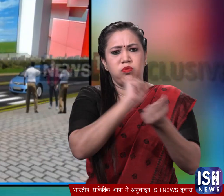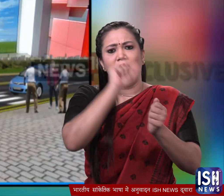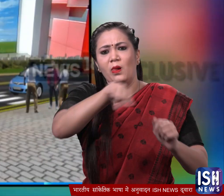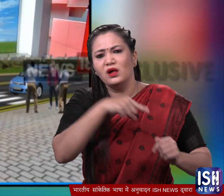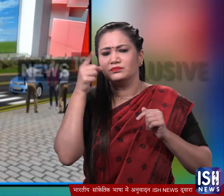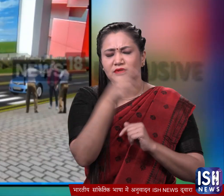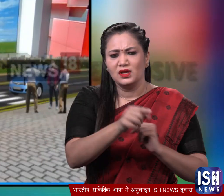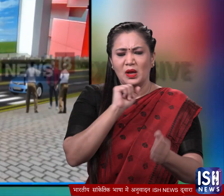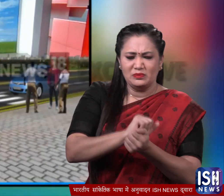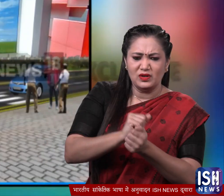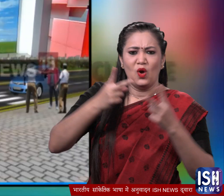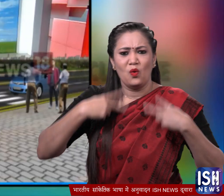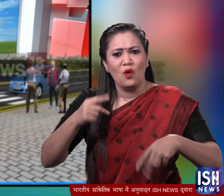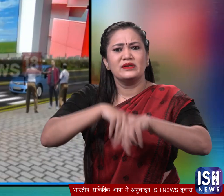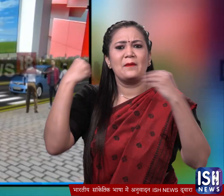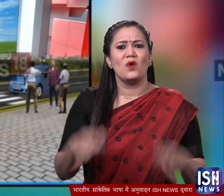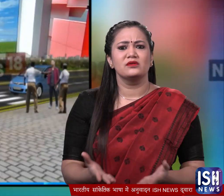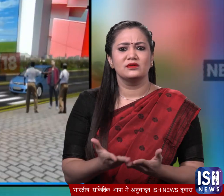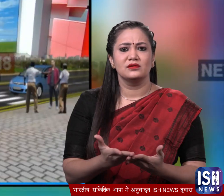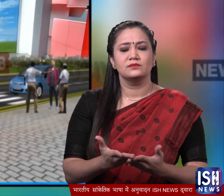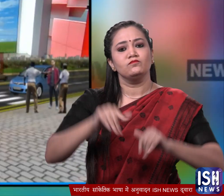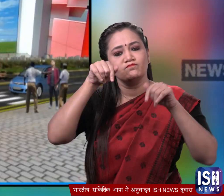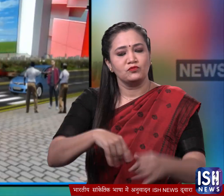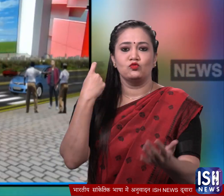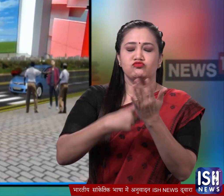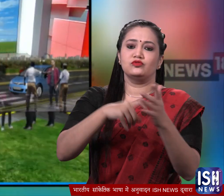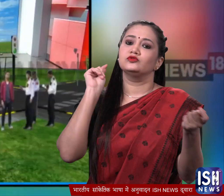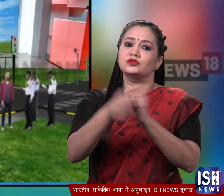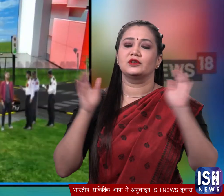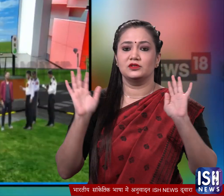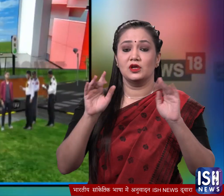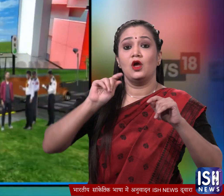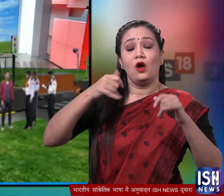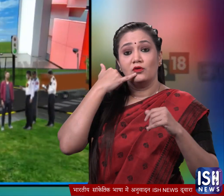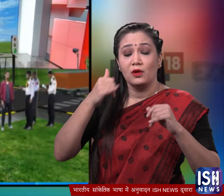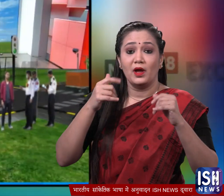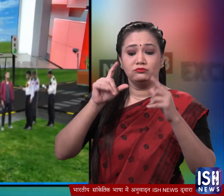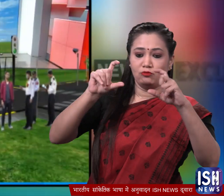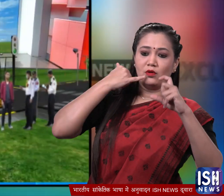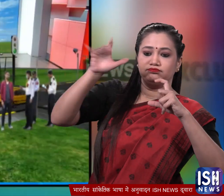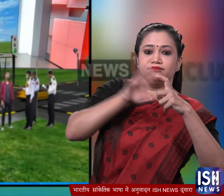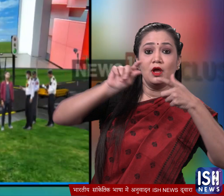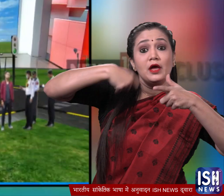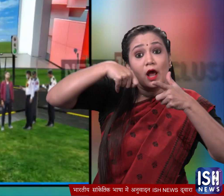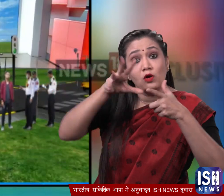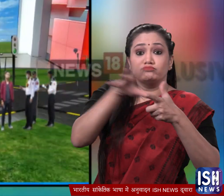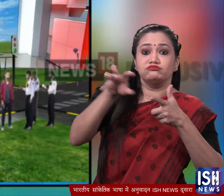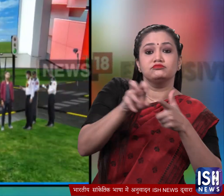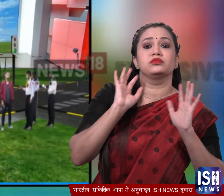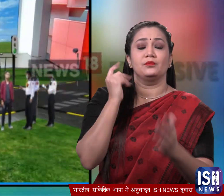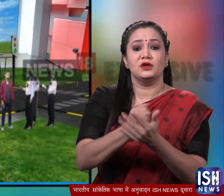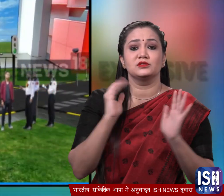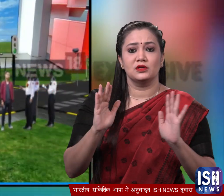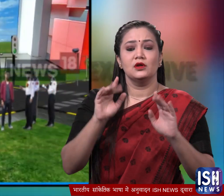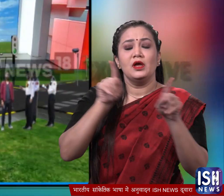देते, जिससे पुलिस और अदालत दोनों का वक्त बर्बाद होता है। लेकिन अब नियमों में बदलाव के बाद वीडियो फुटेज को सबूत के तौर पर कोर्ट में पेश किया